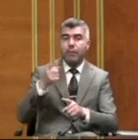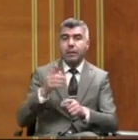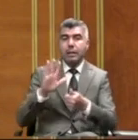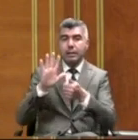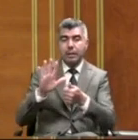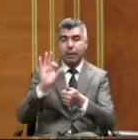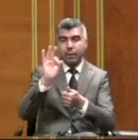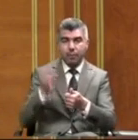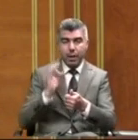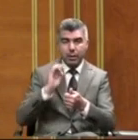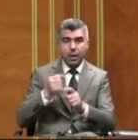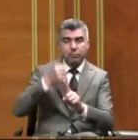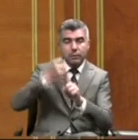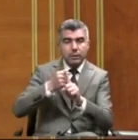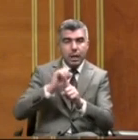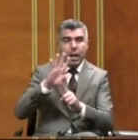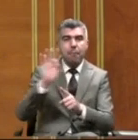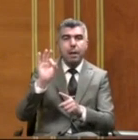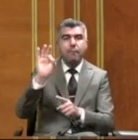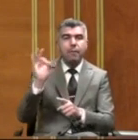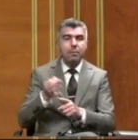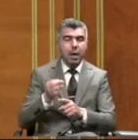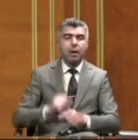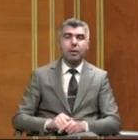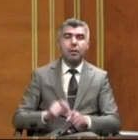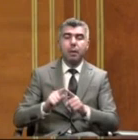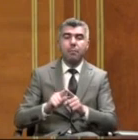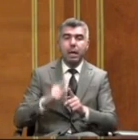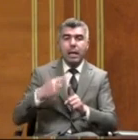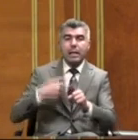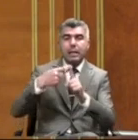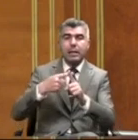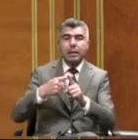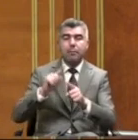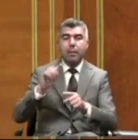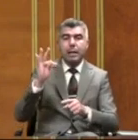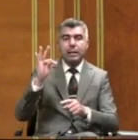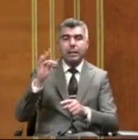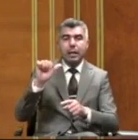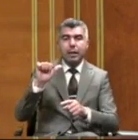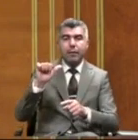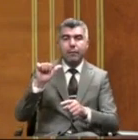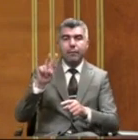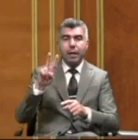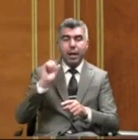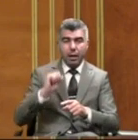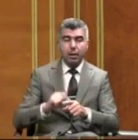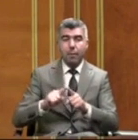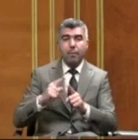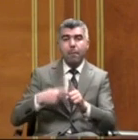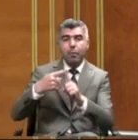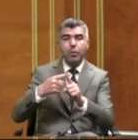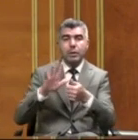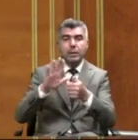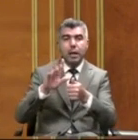بنسبه انجاز بلغت 40 في المئه الضريبه على القيمه المضافه زائد سته فاصله سته في المئه